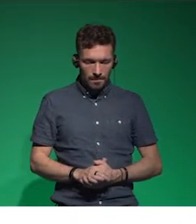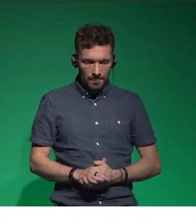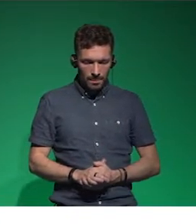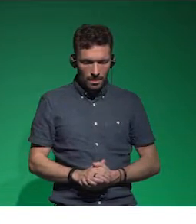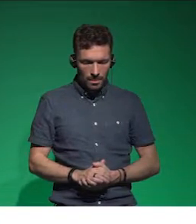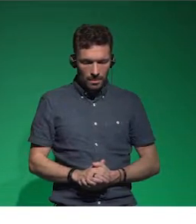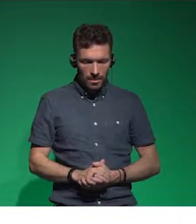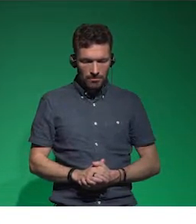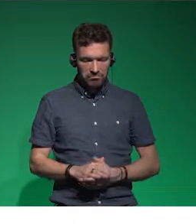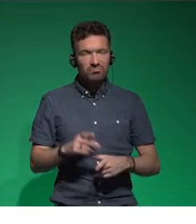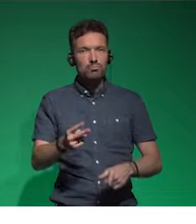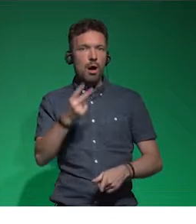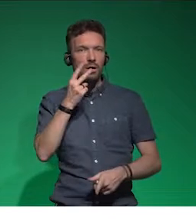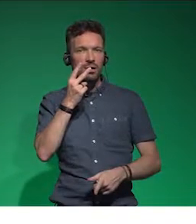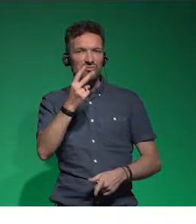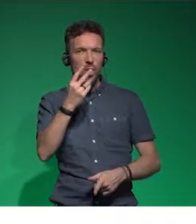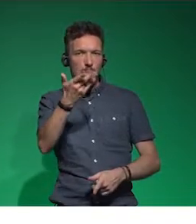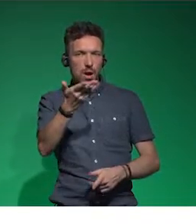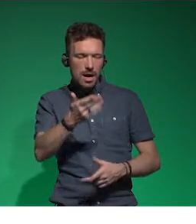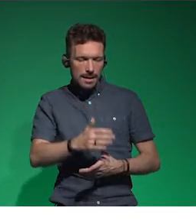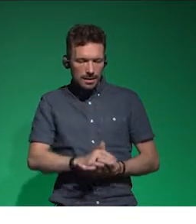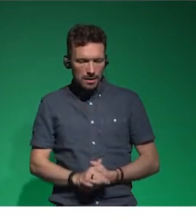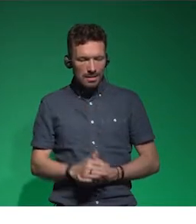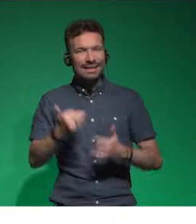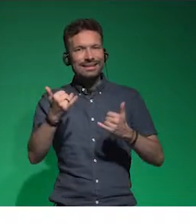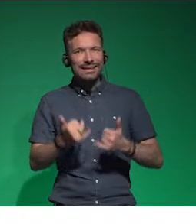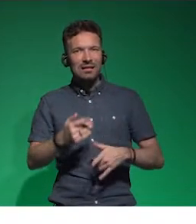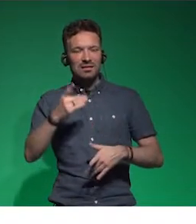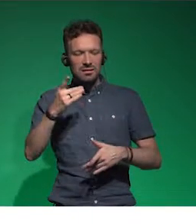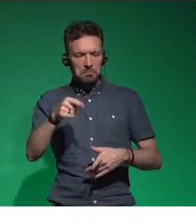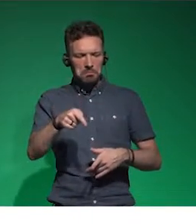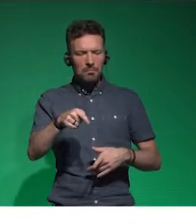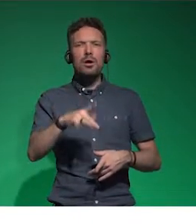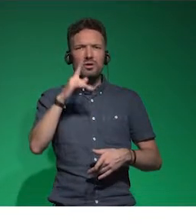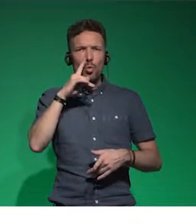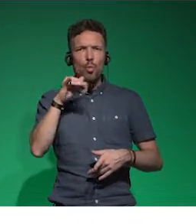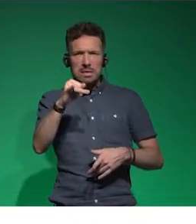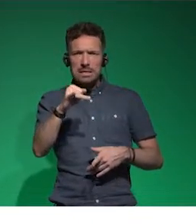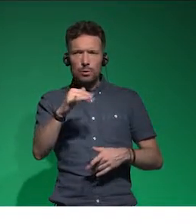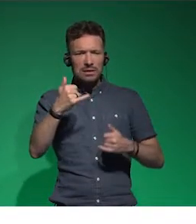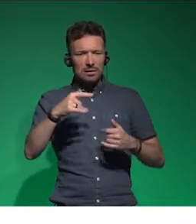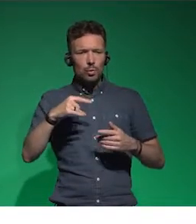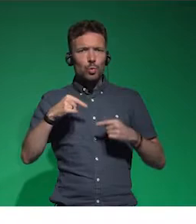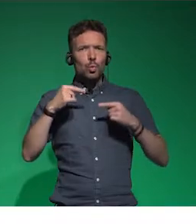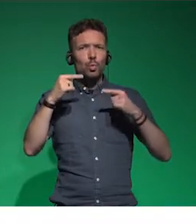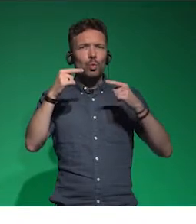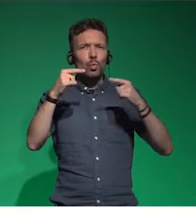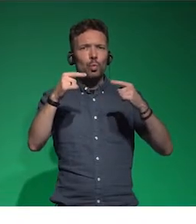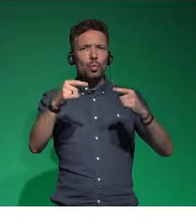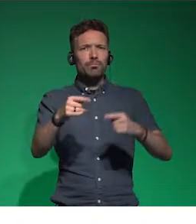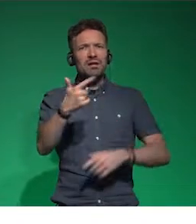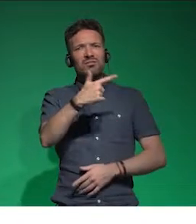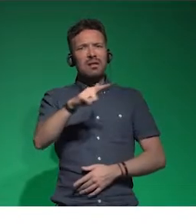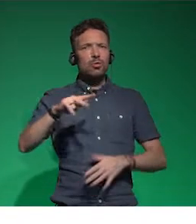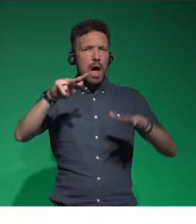Wir sind jetzt im Juni und kommen in den Herbst des Jahres